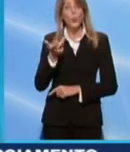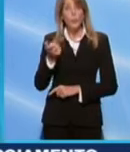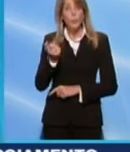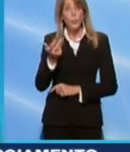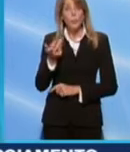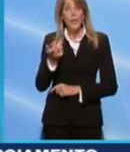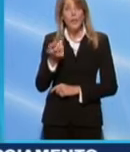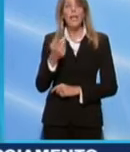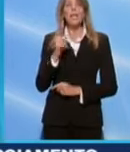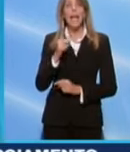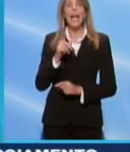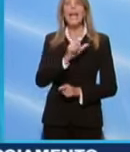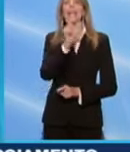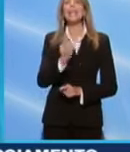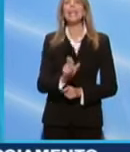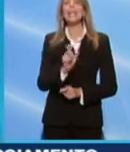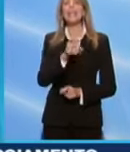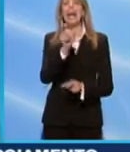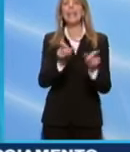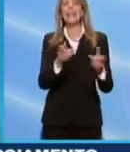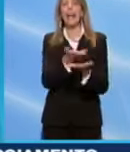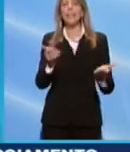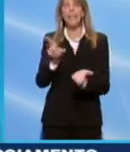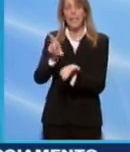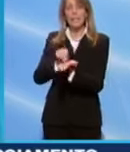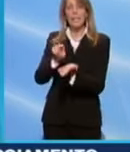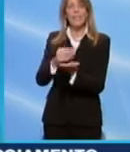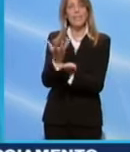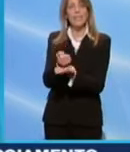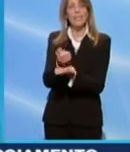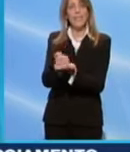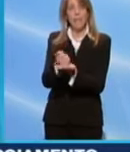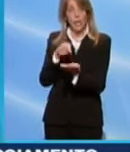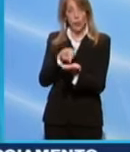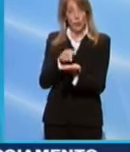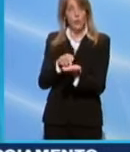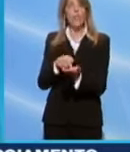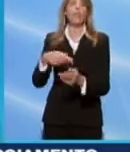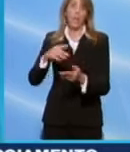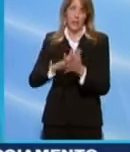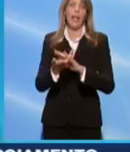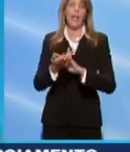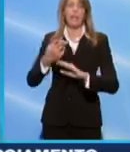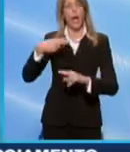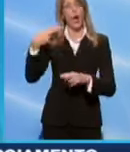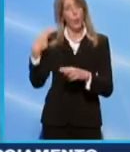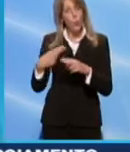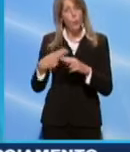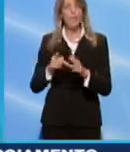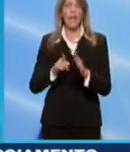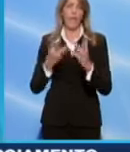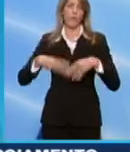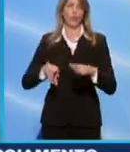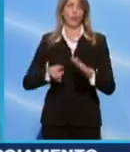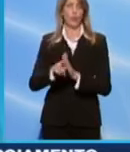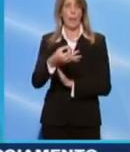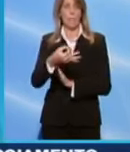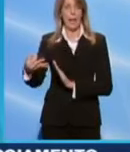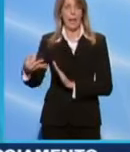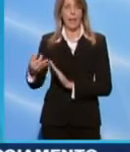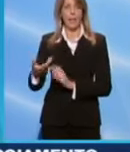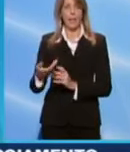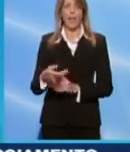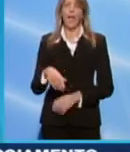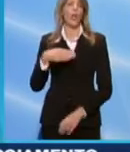italiani debbano scaricarla per essere effettivamente efficace e utile? Non basta sull'app di Immuni, sul